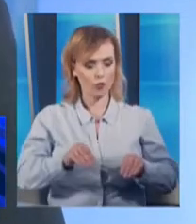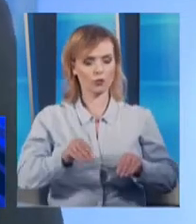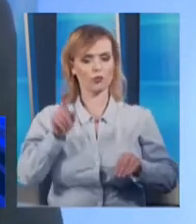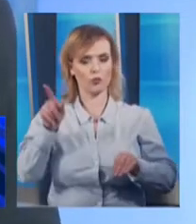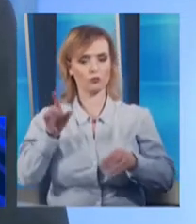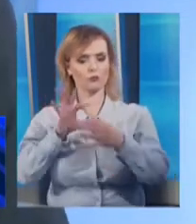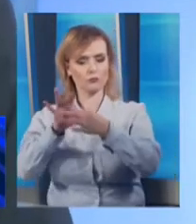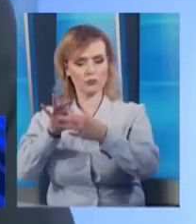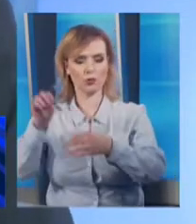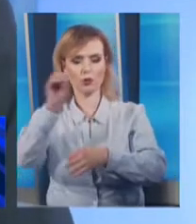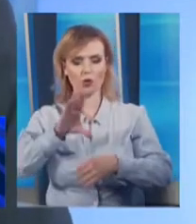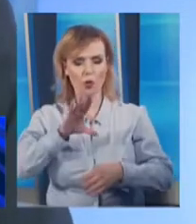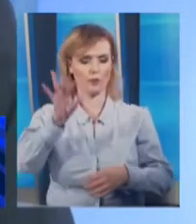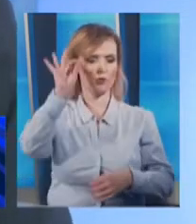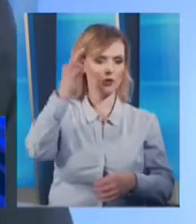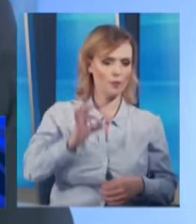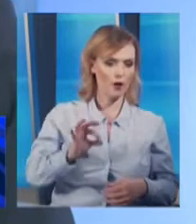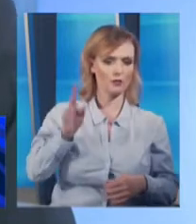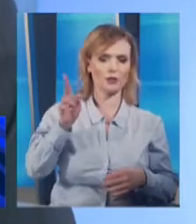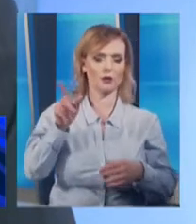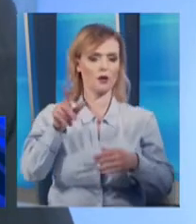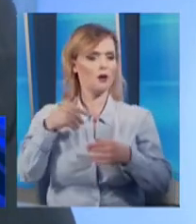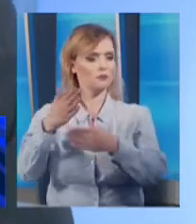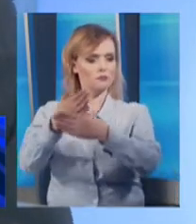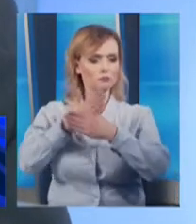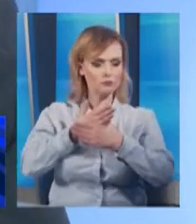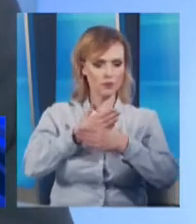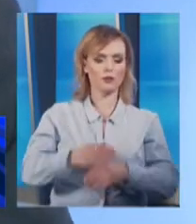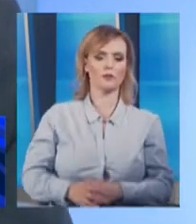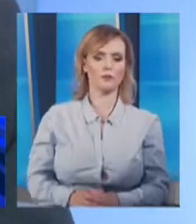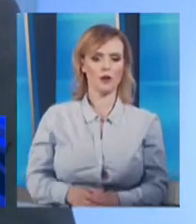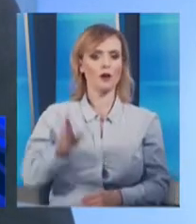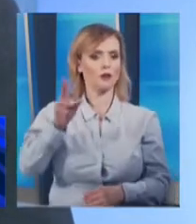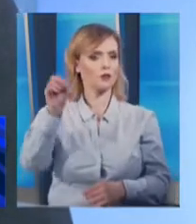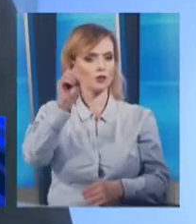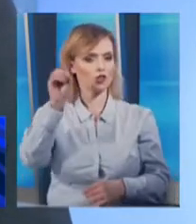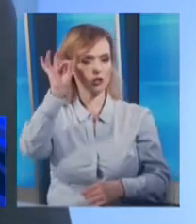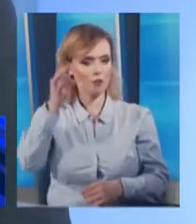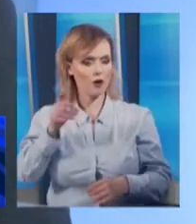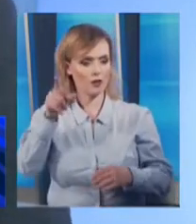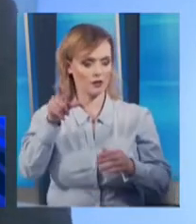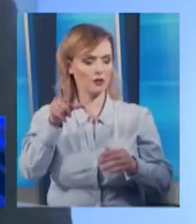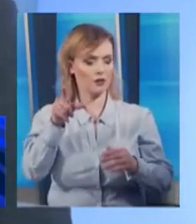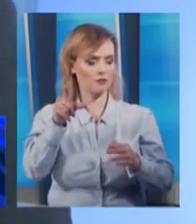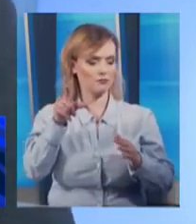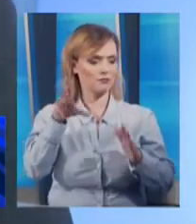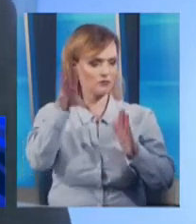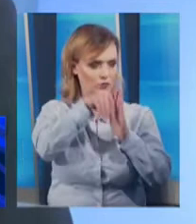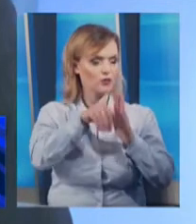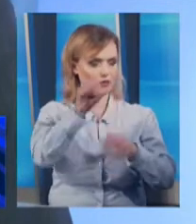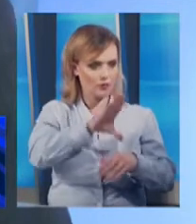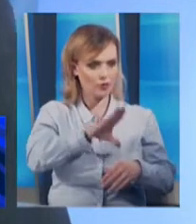Europeană, cu Germania, un jucător foarte important în cadrul Uniunii Europene, Statele Americii și Rusia, la